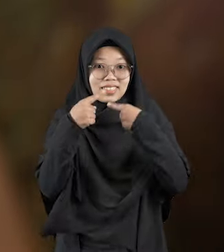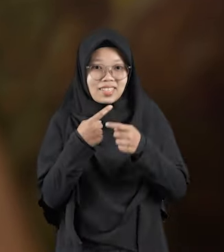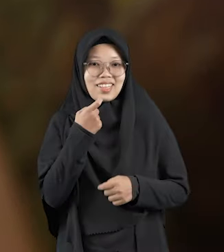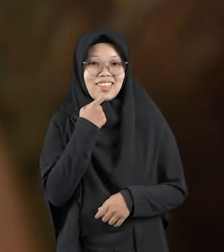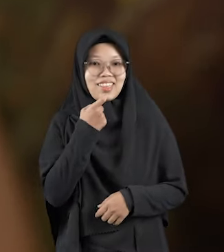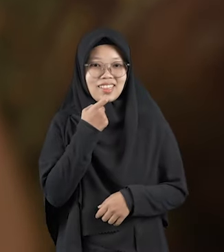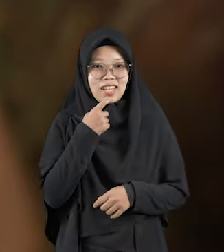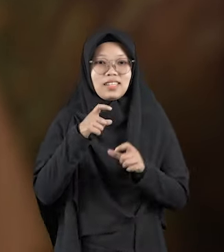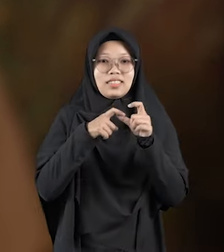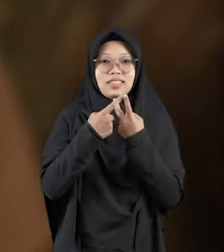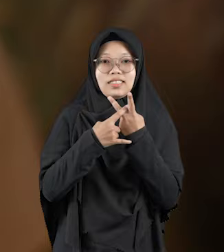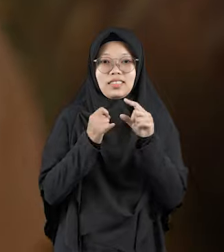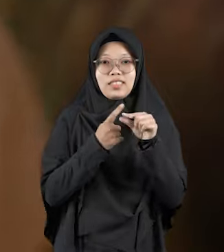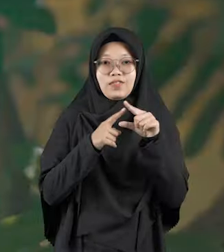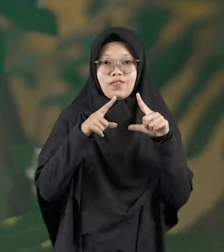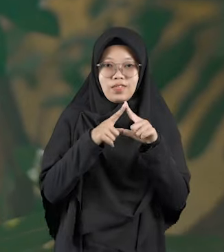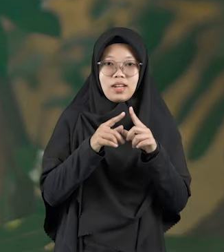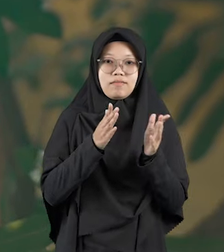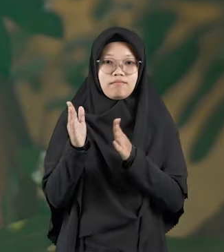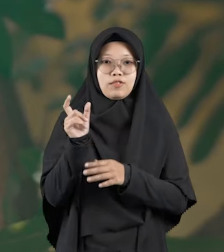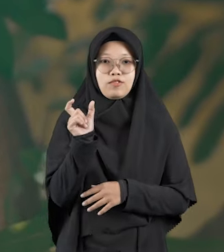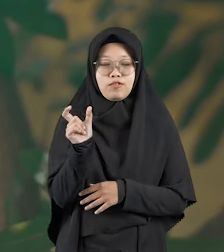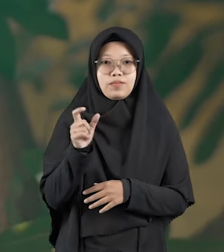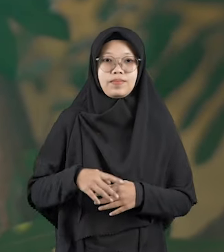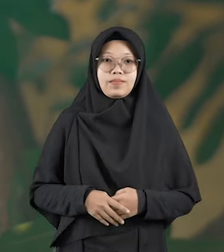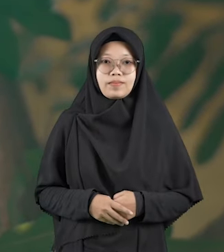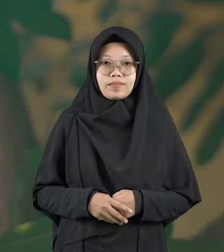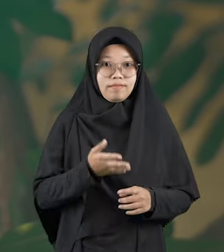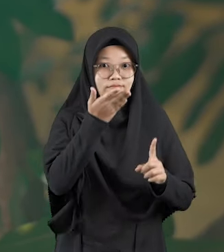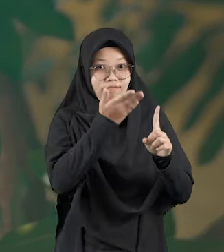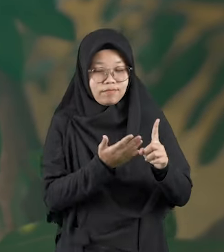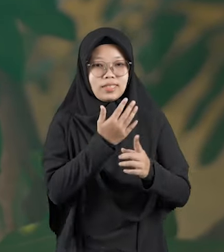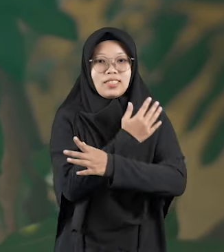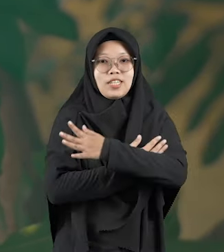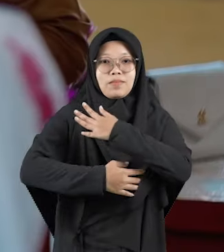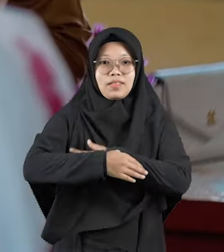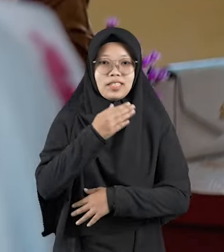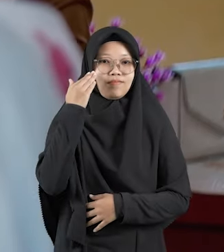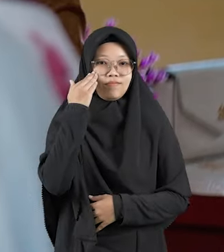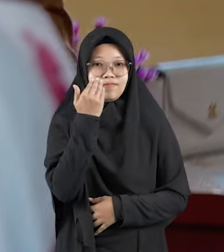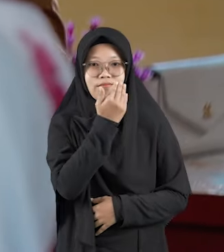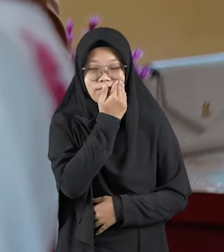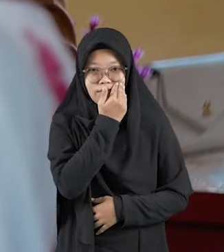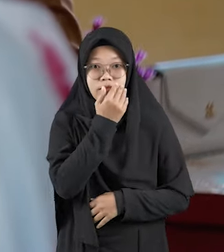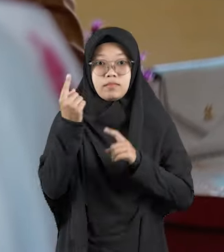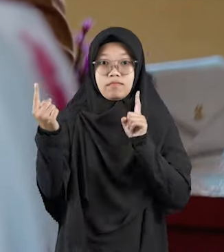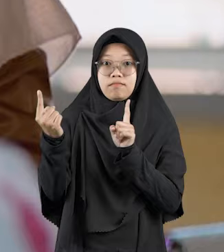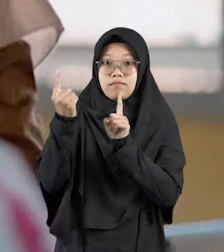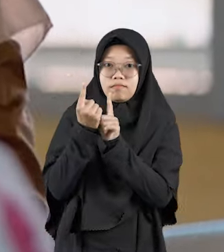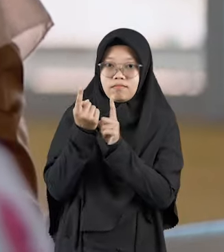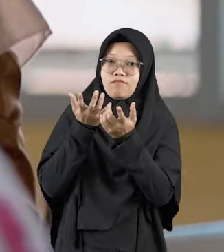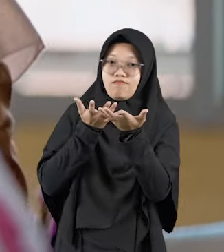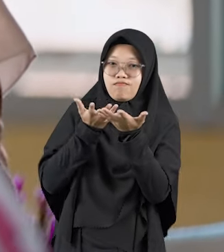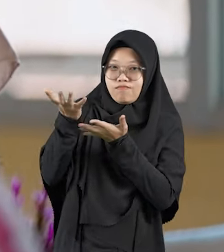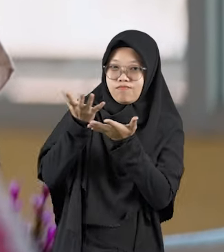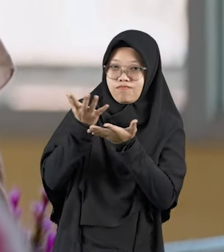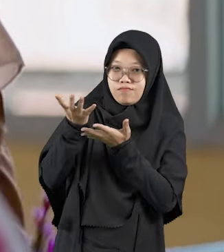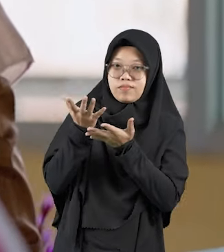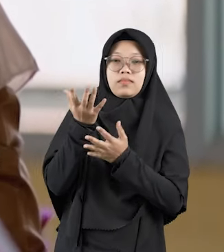Ini adalah cerita mengenai Syifa Urahma, seseorang berkebutuhan khusus yang mengalami gangguan dalam